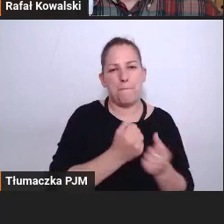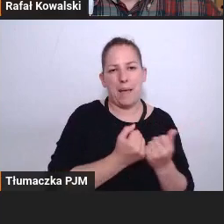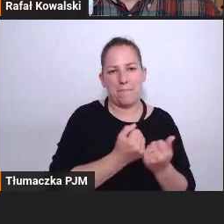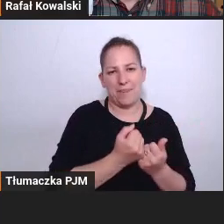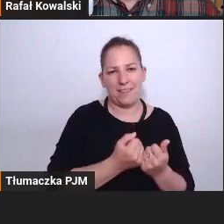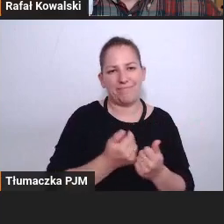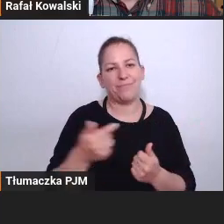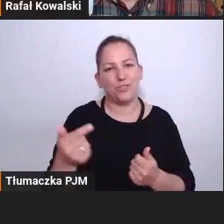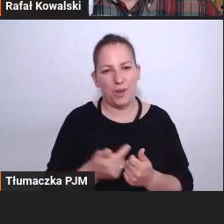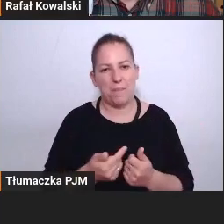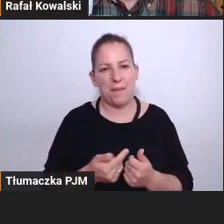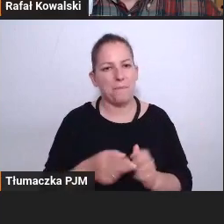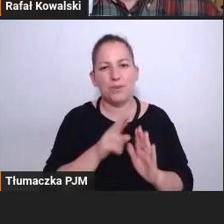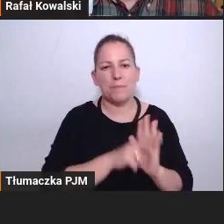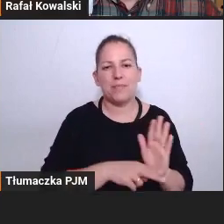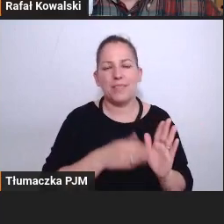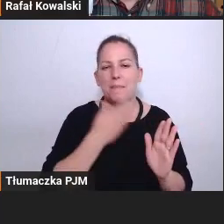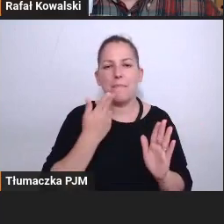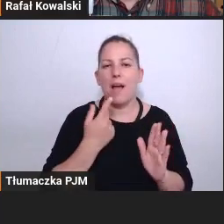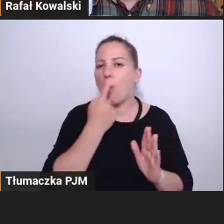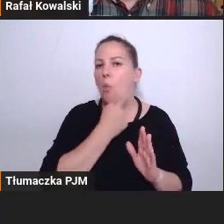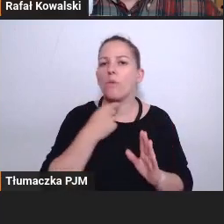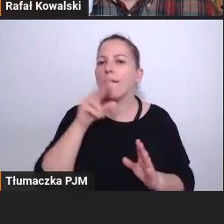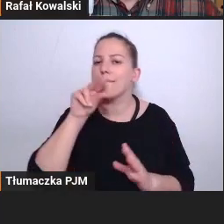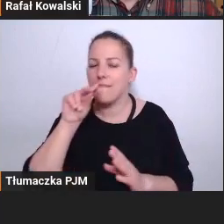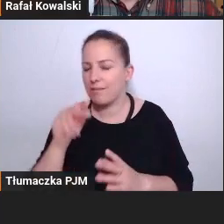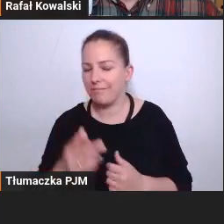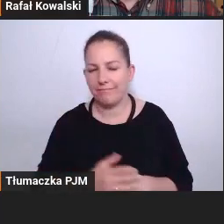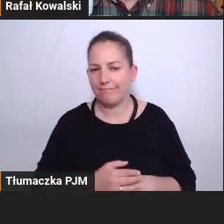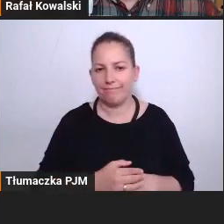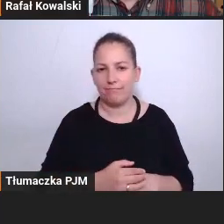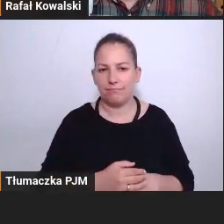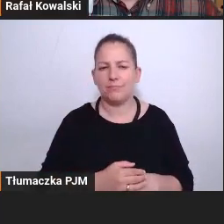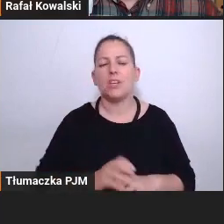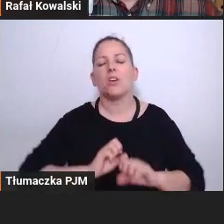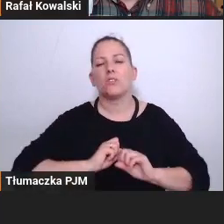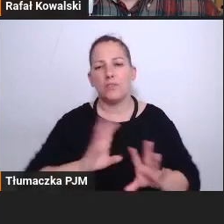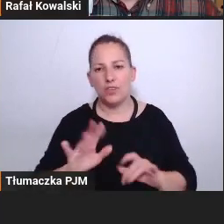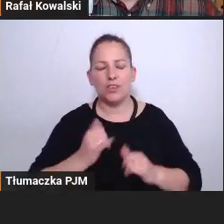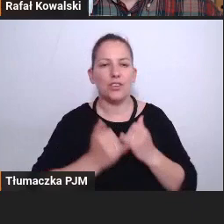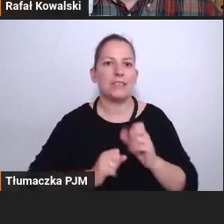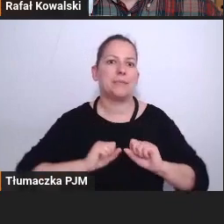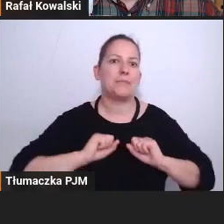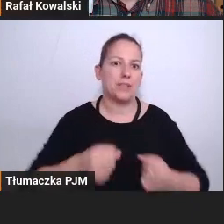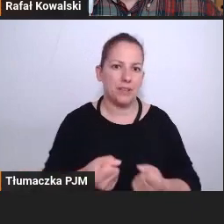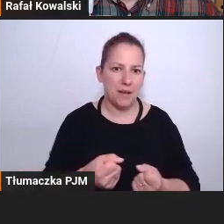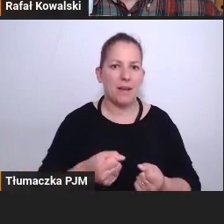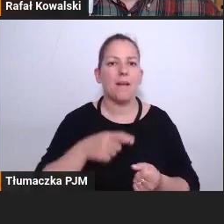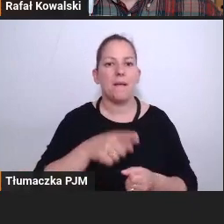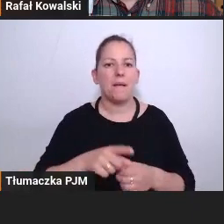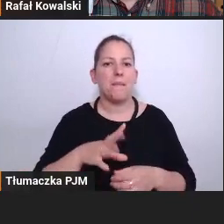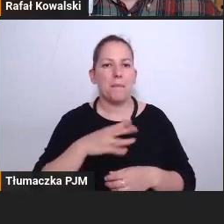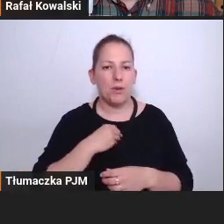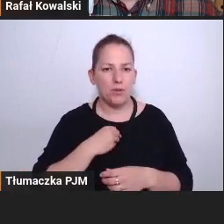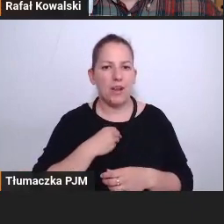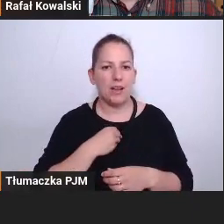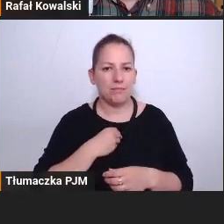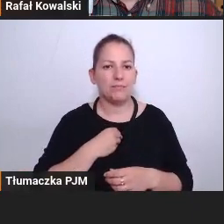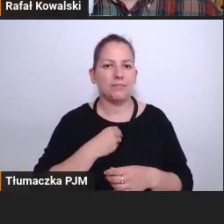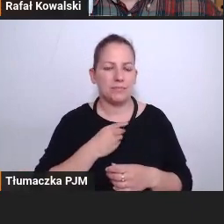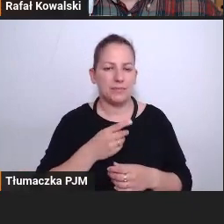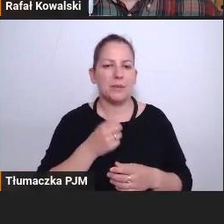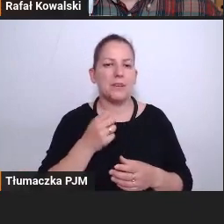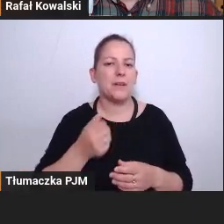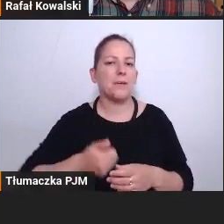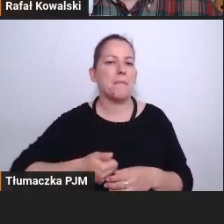czyli przepis nie dopuszcza formy ustnej tutaj. Czyli oczywiście, no jak się spieszysz, można to w ten sposób załatwić,